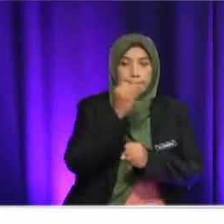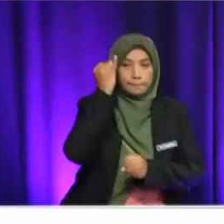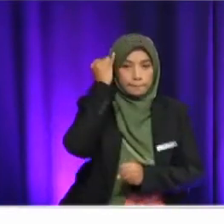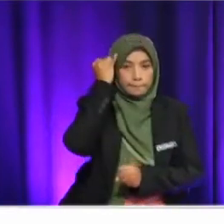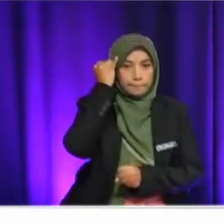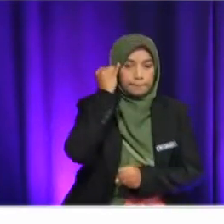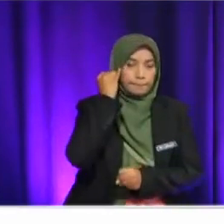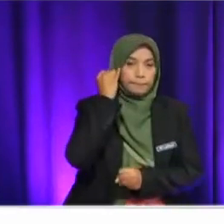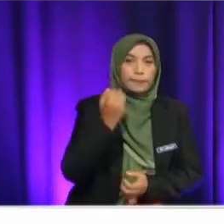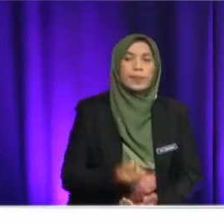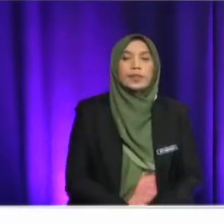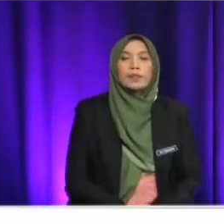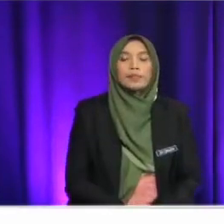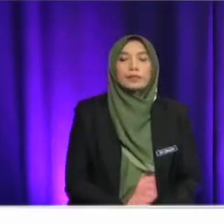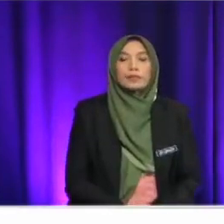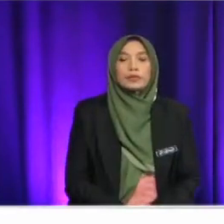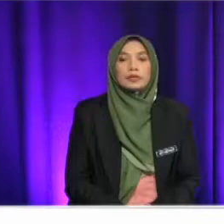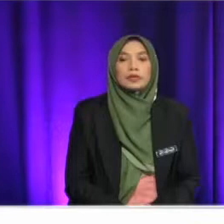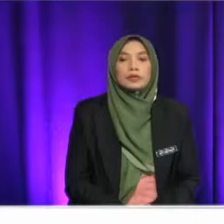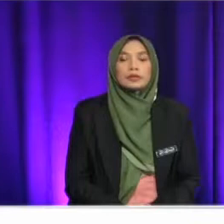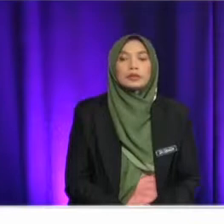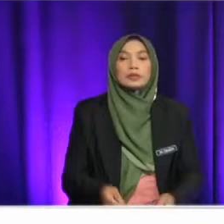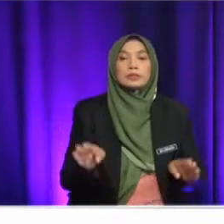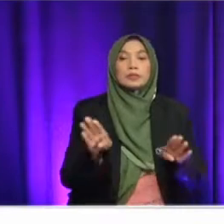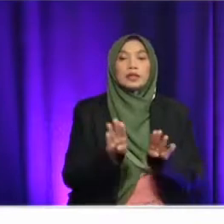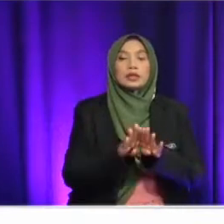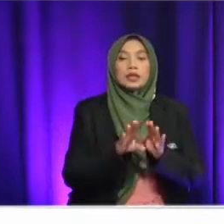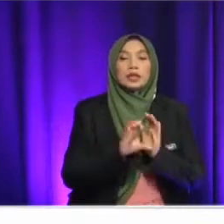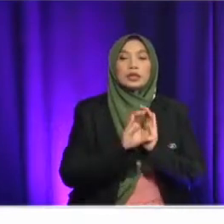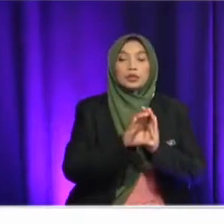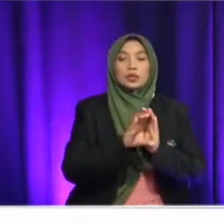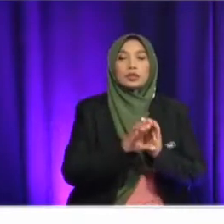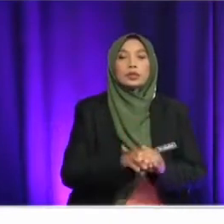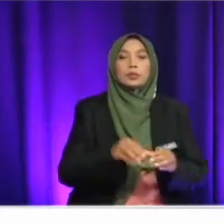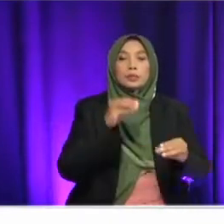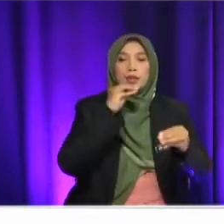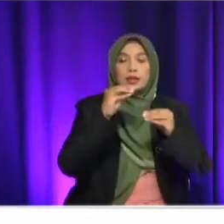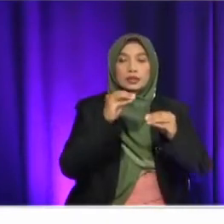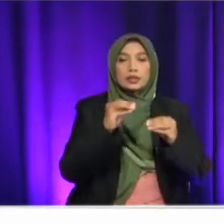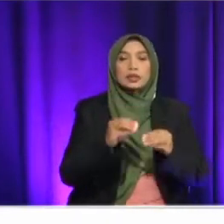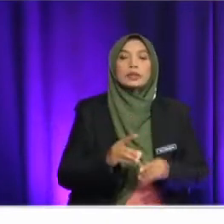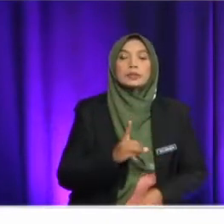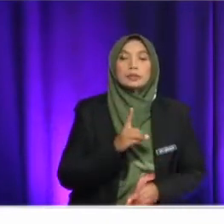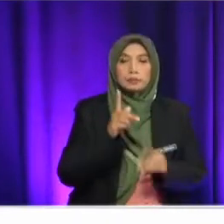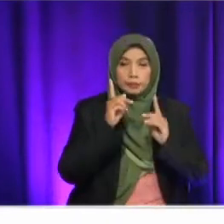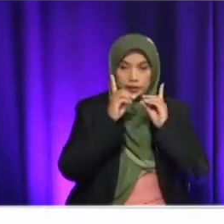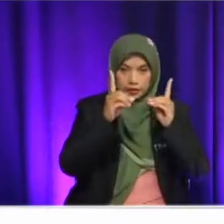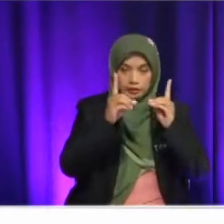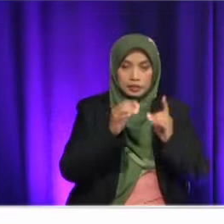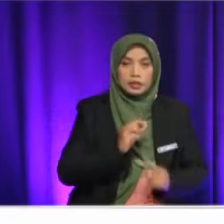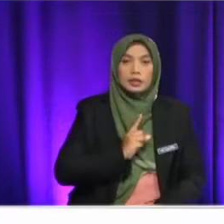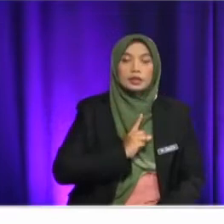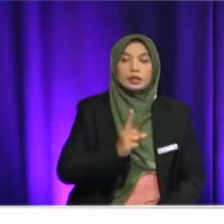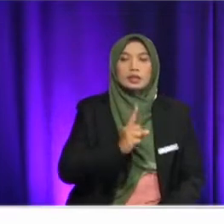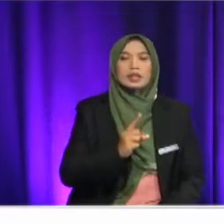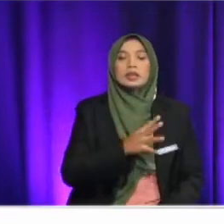contoh, menerusi pengajaran dan pembelajaran seperti pendidikan Islam dan pendidikan moral mampu menyuntik